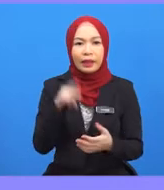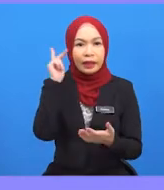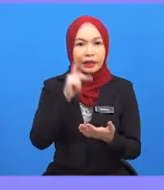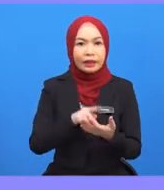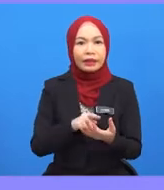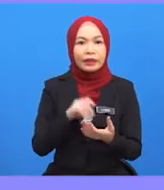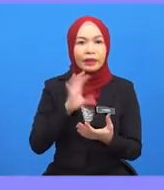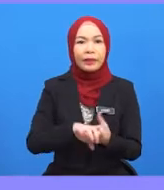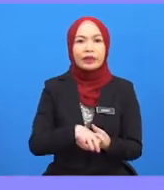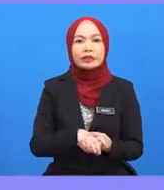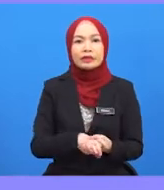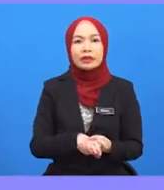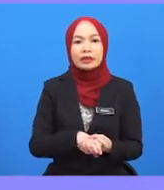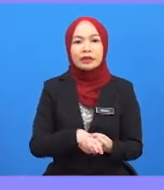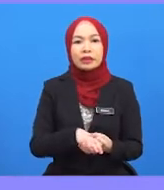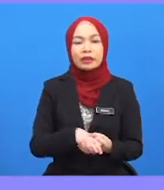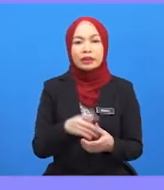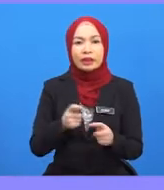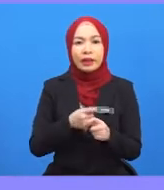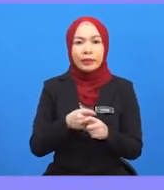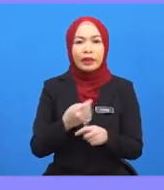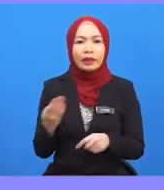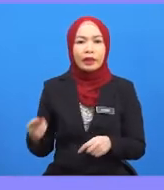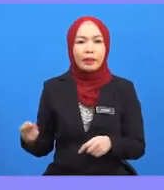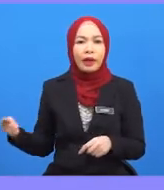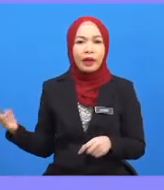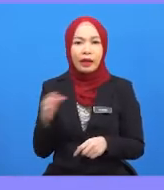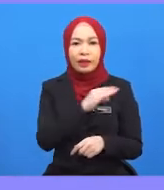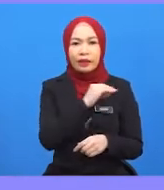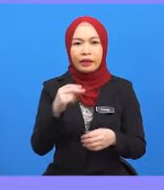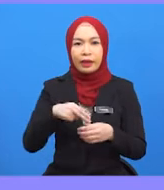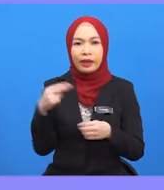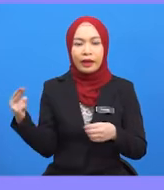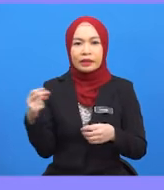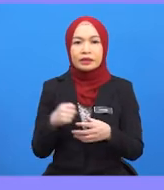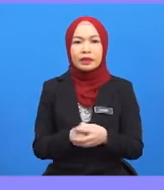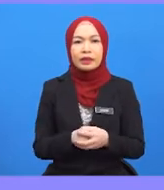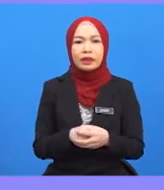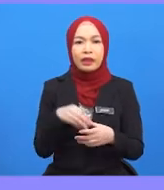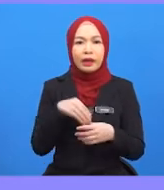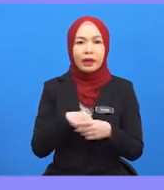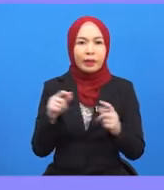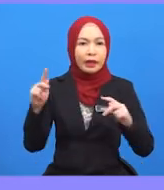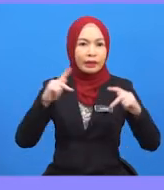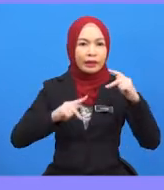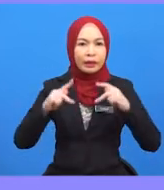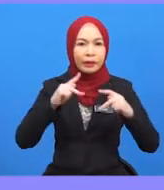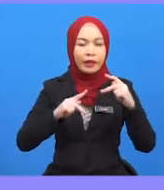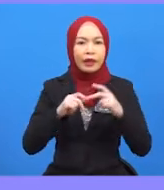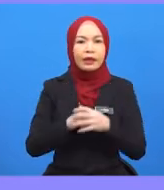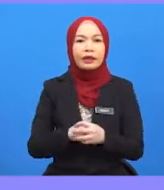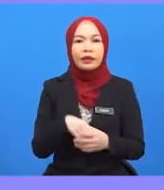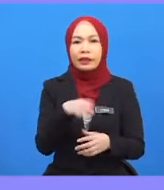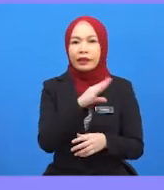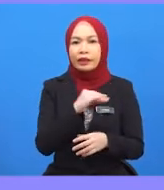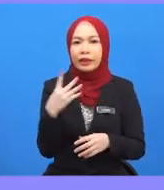Kenal pasti mol setiap bahan dan hasil dalam persamaan kimia. Maka